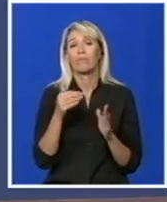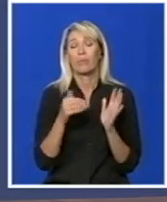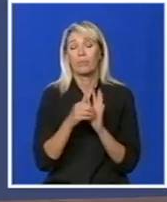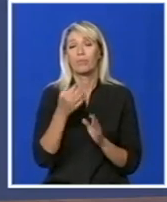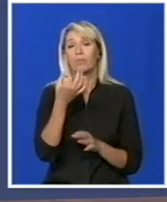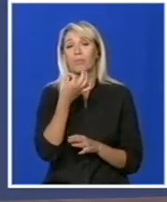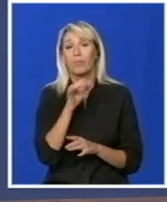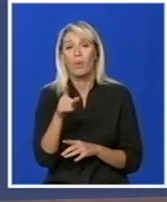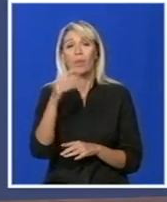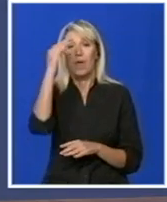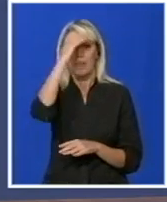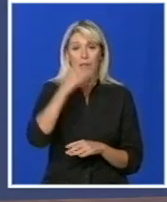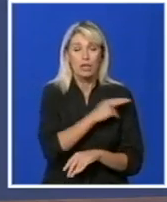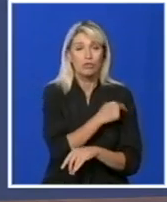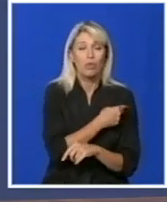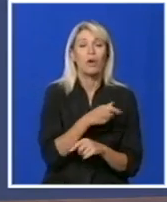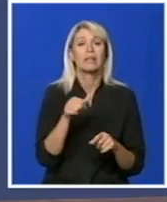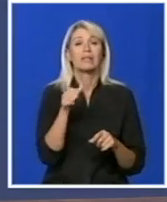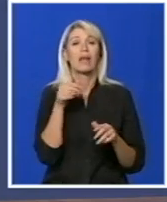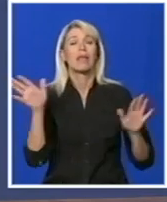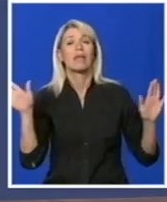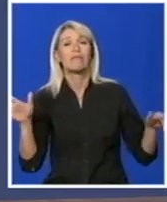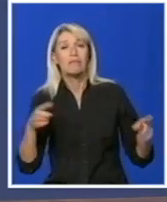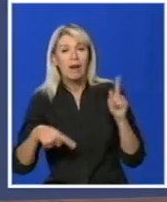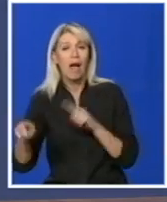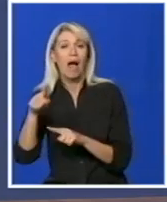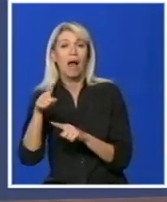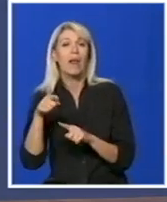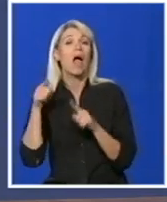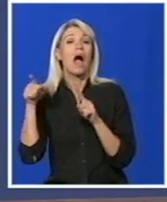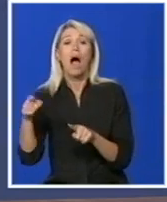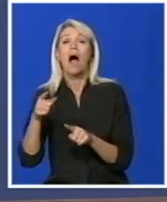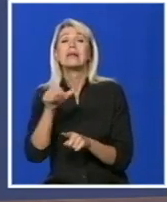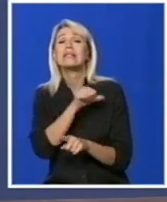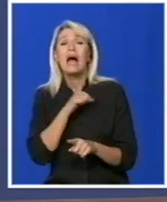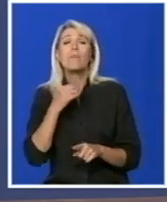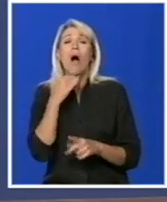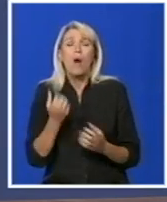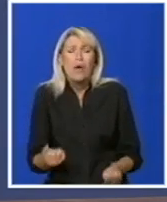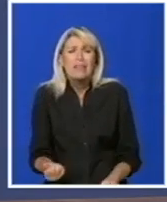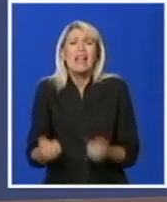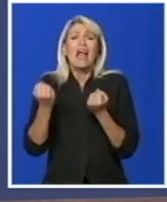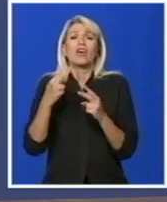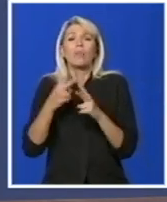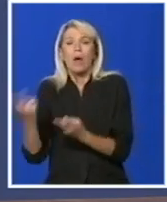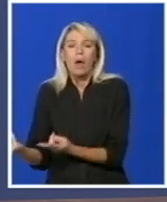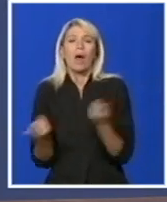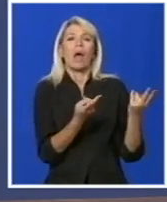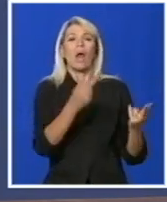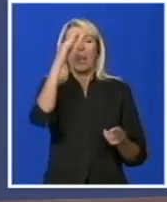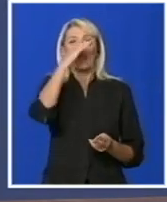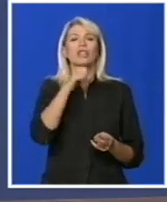klinički centar u Nišu isključivo kada su to najteži slučajevi. Pa je onda i